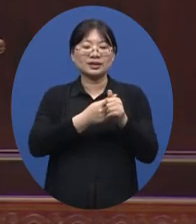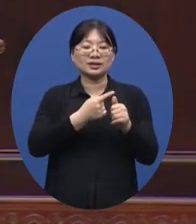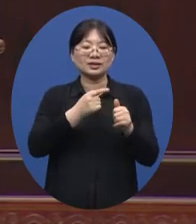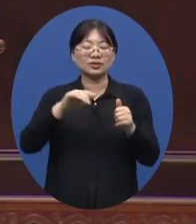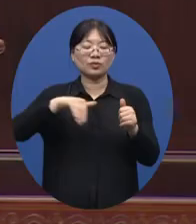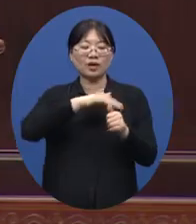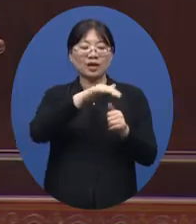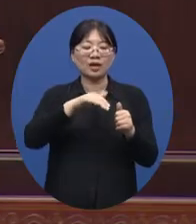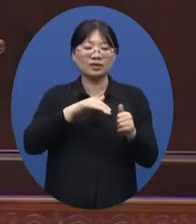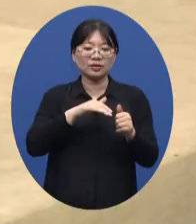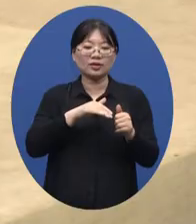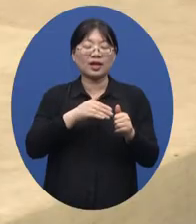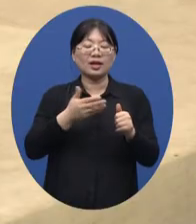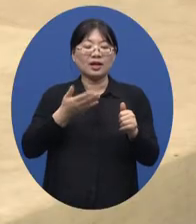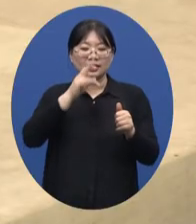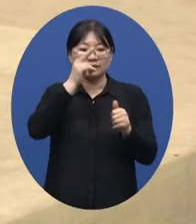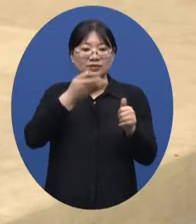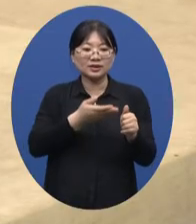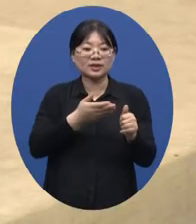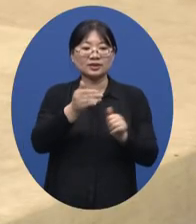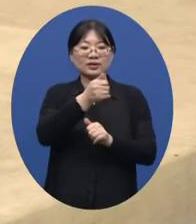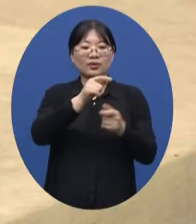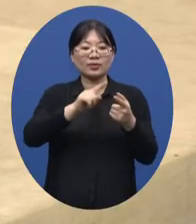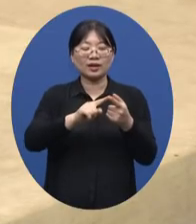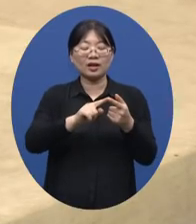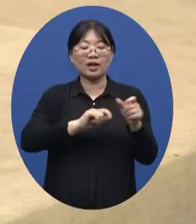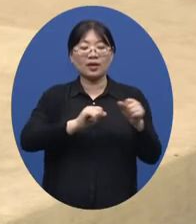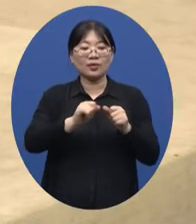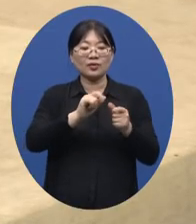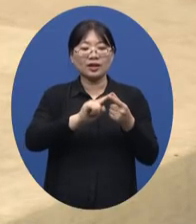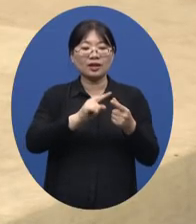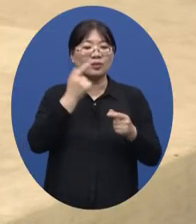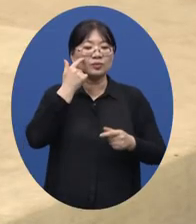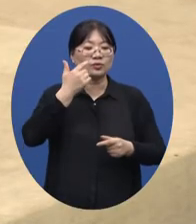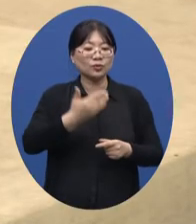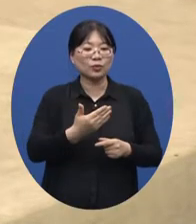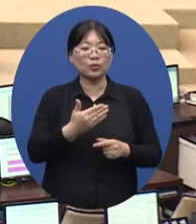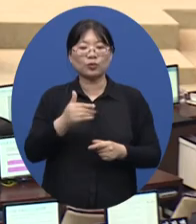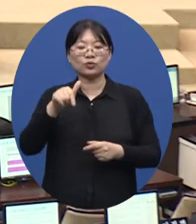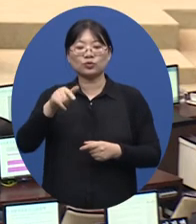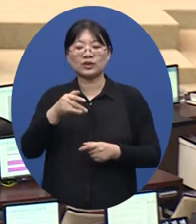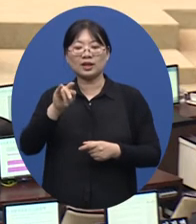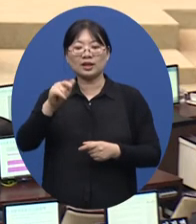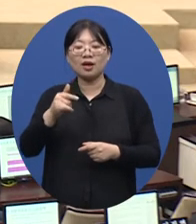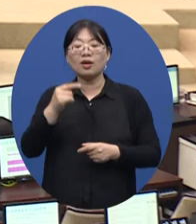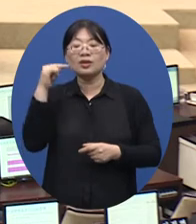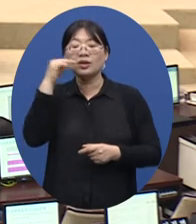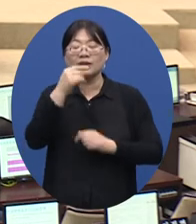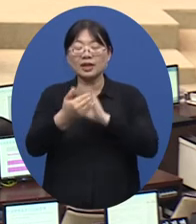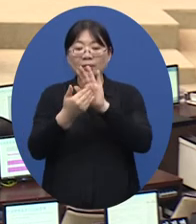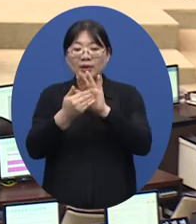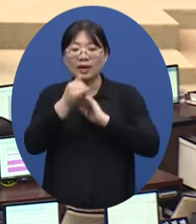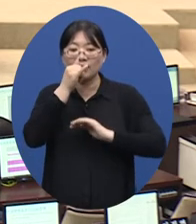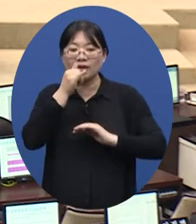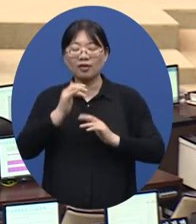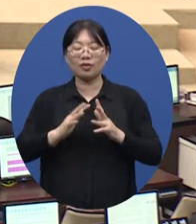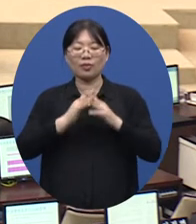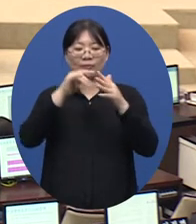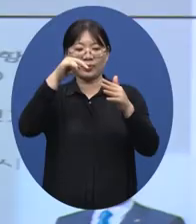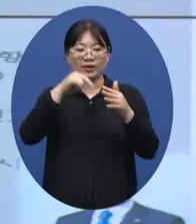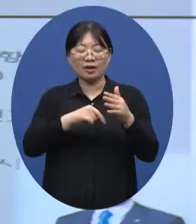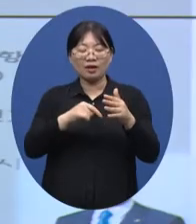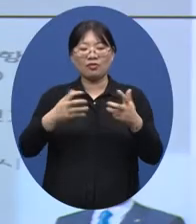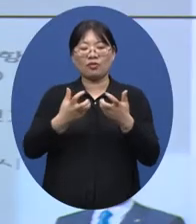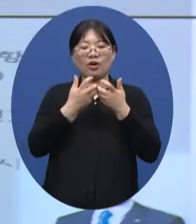활동 상황에 관해 묻고 구제역 등 가축 전염병에 철저한 예방을 주문했습니다 이밖에 건설업계 만연한 불법 하도급